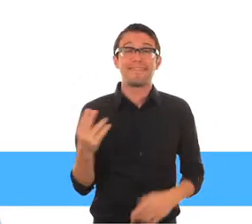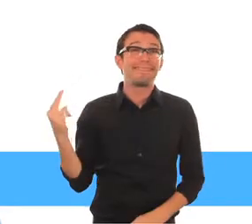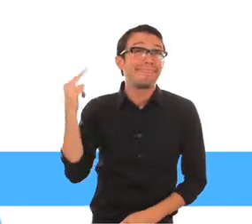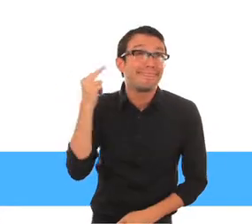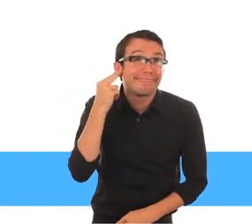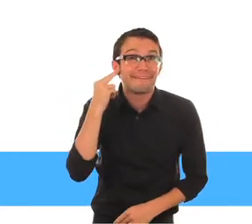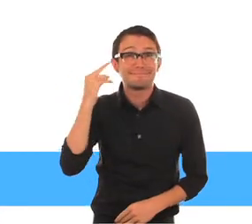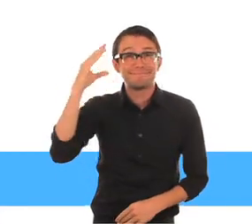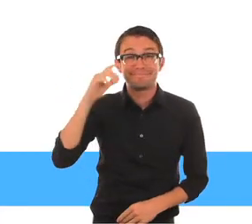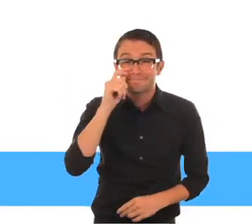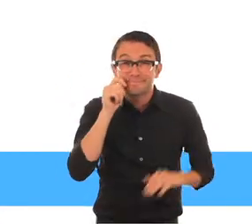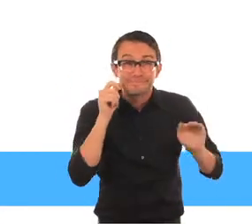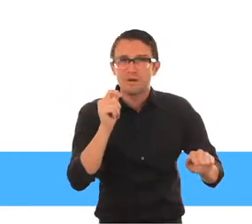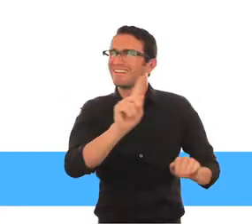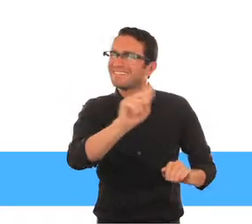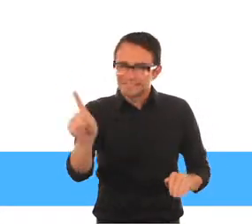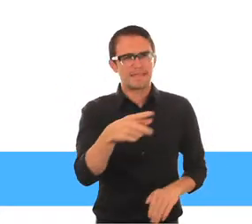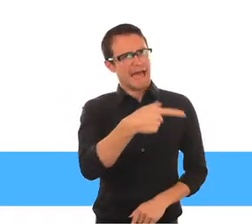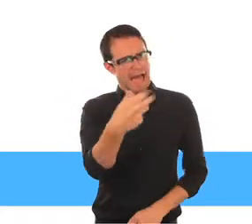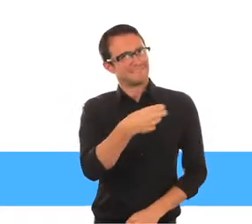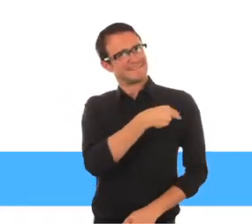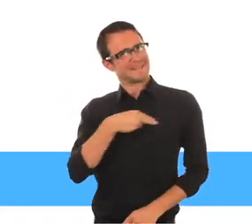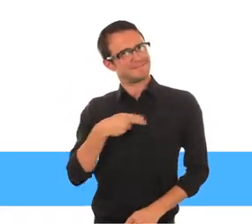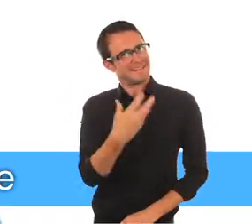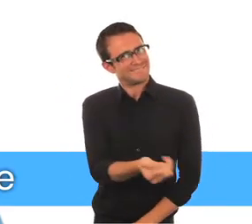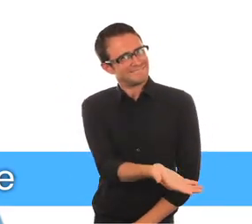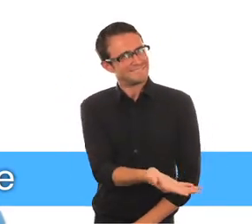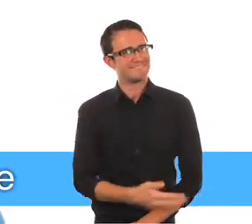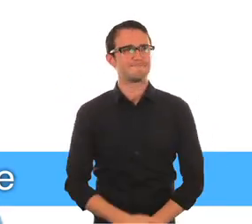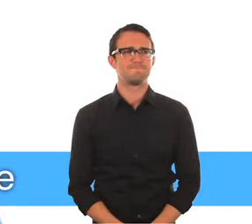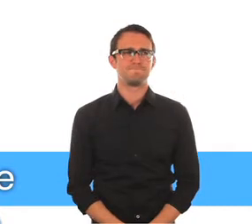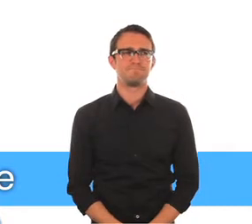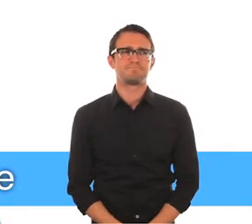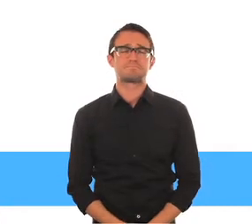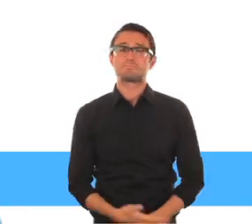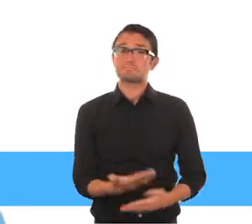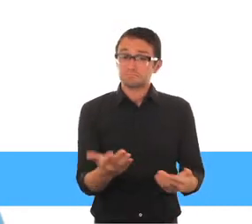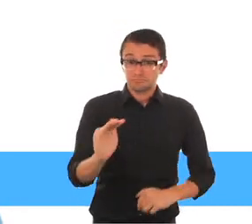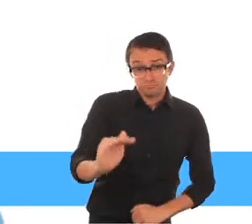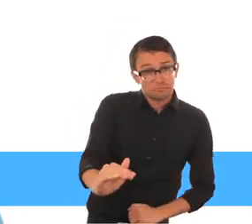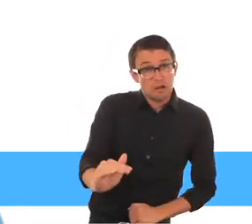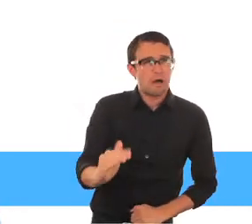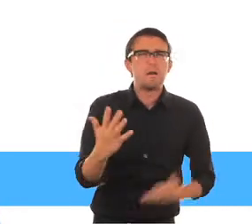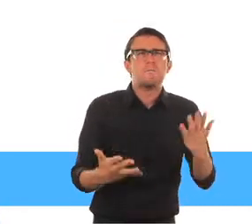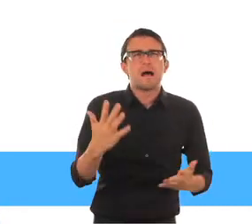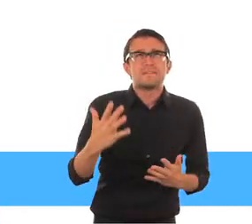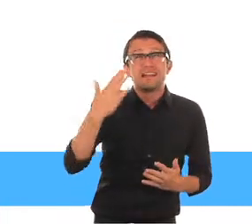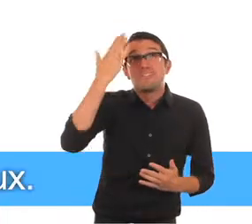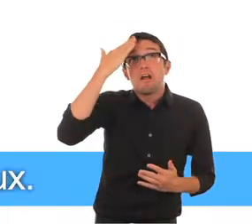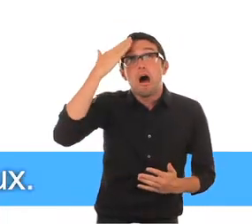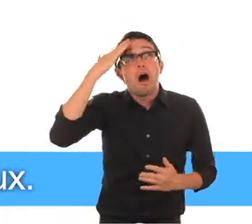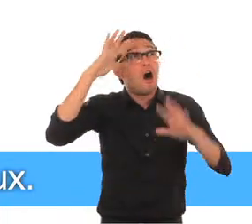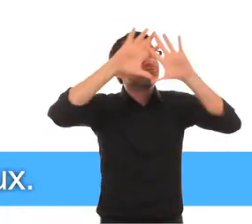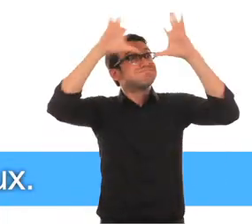De plus, ne parlez pas aux adultes handicapés comme s'ils étaient des enfants qui ne peuvent pas comprendre les choses ou agir de leur propre chef. Cela a l'air